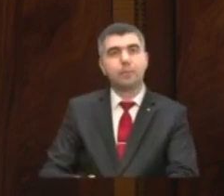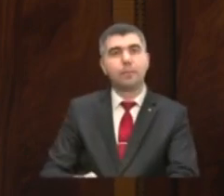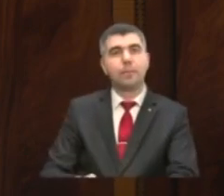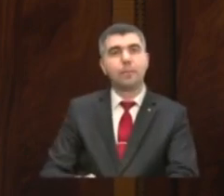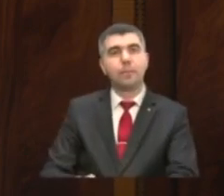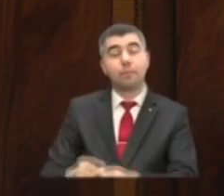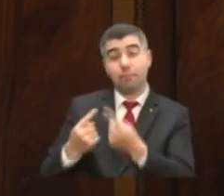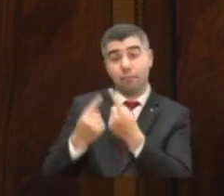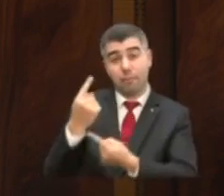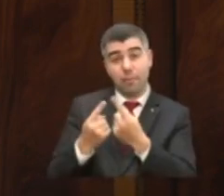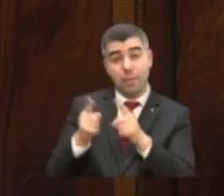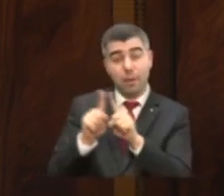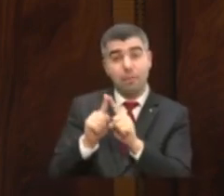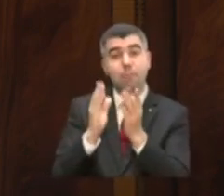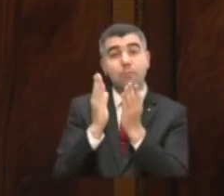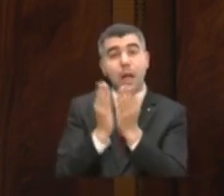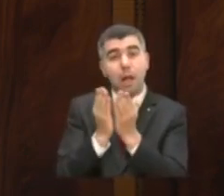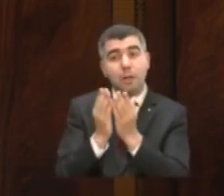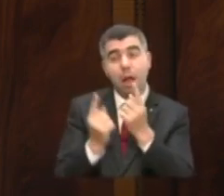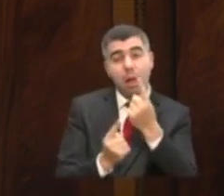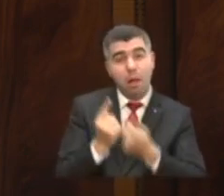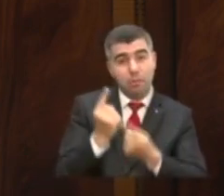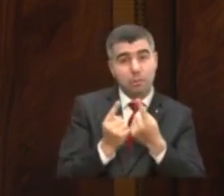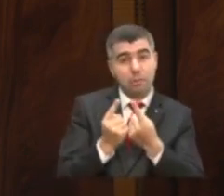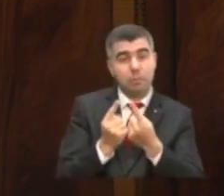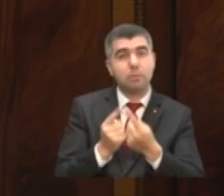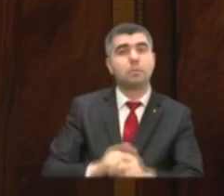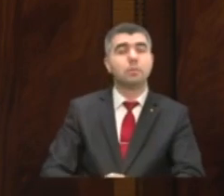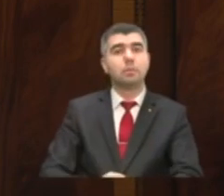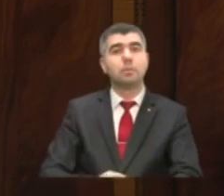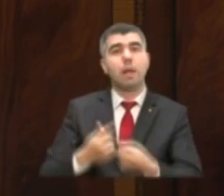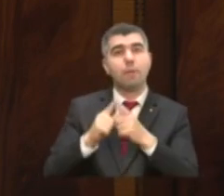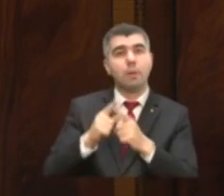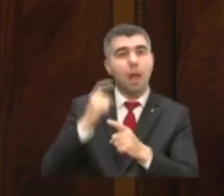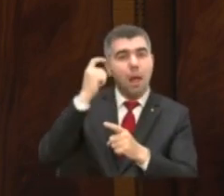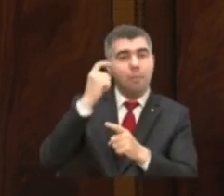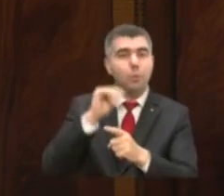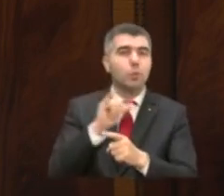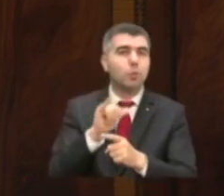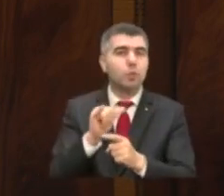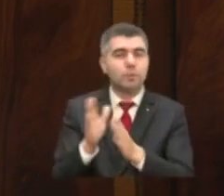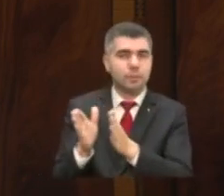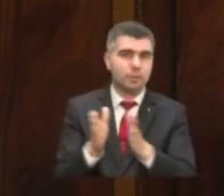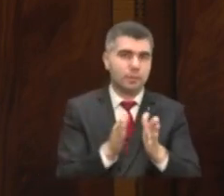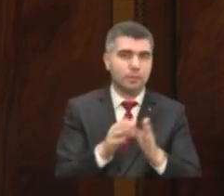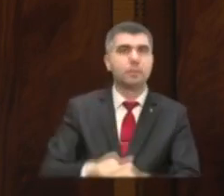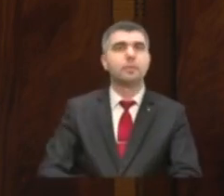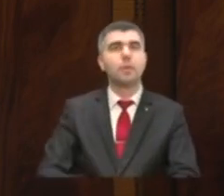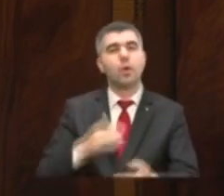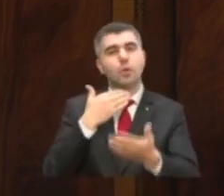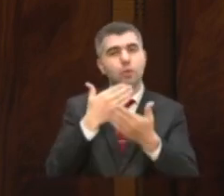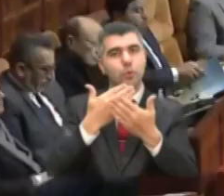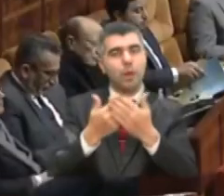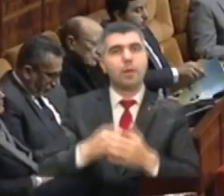عانوا من الهدر المدرسي، ولكن ما مصيرهم الله أعلم. كيف تفكرون في وضعيتهم الله أعلم. شكرا لسيد